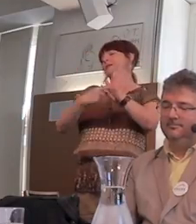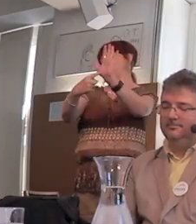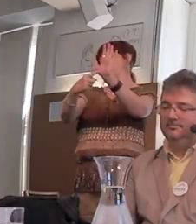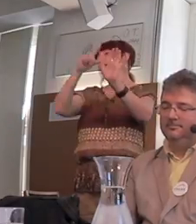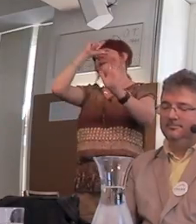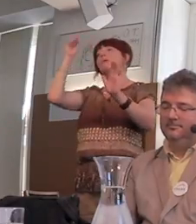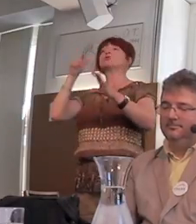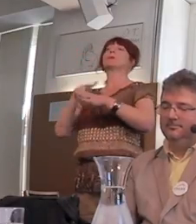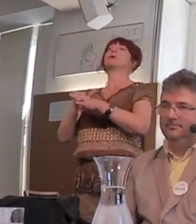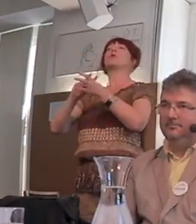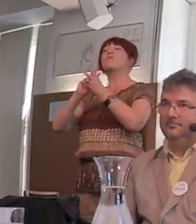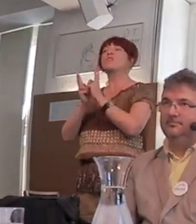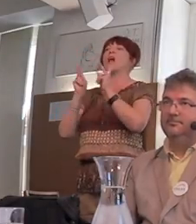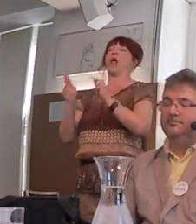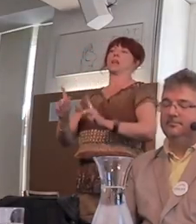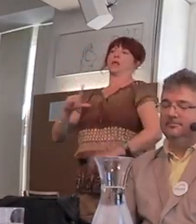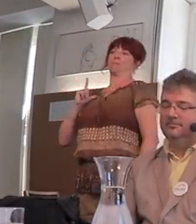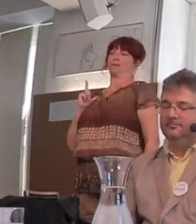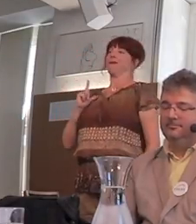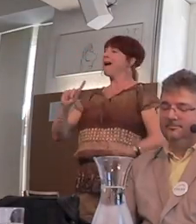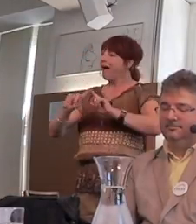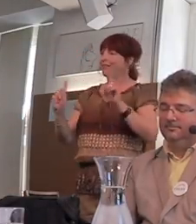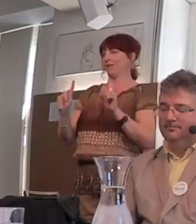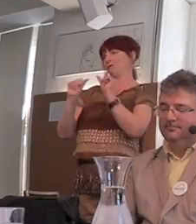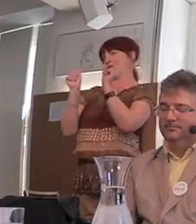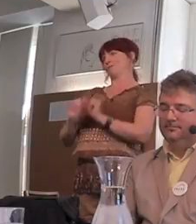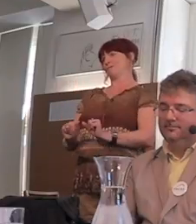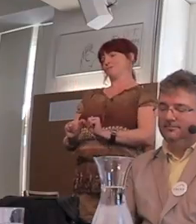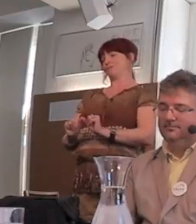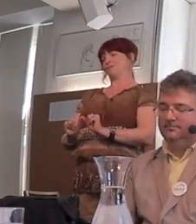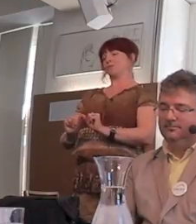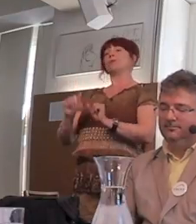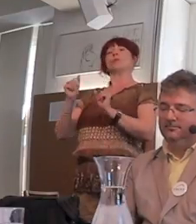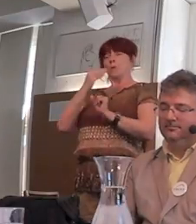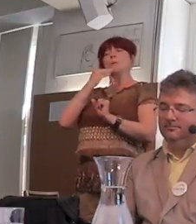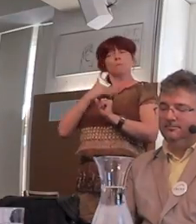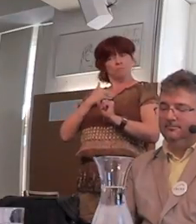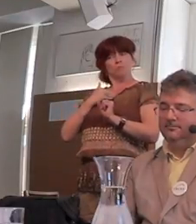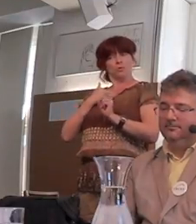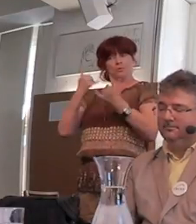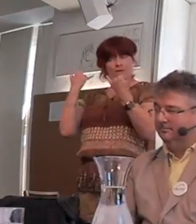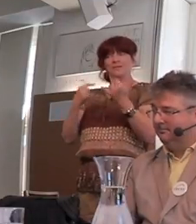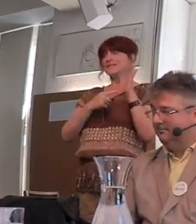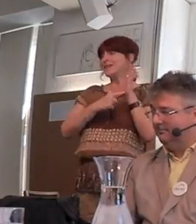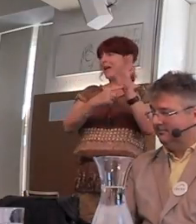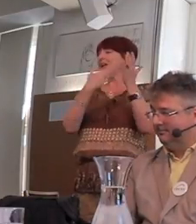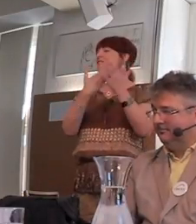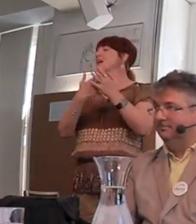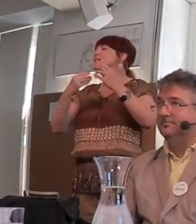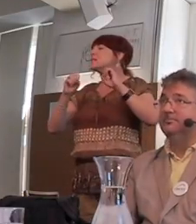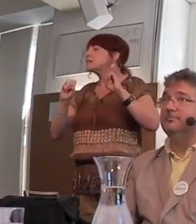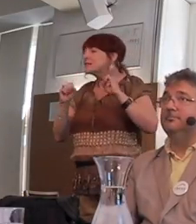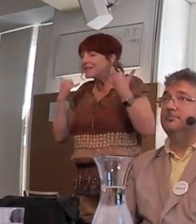mit Behinderung zu präsentieren via den aktuellen Möglichkeiten, die da